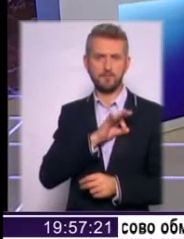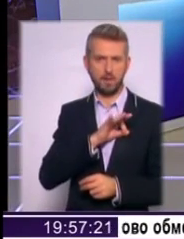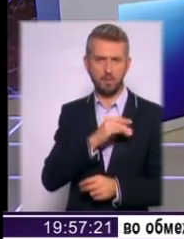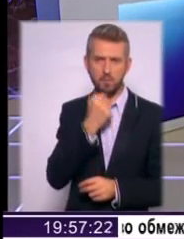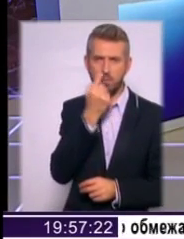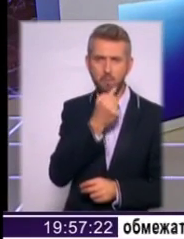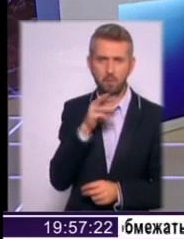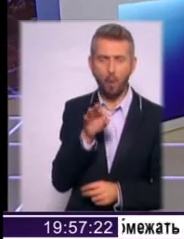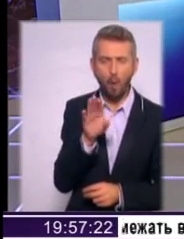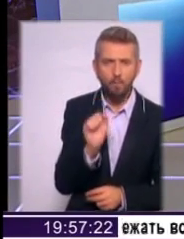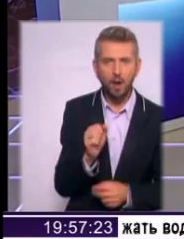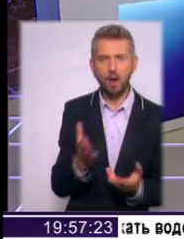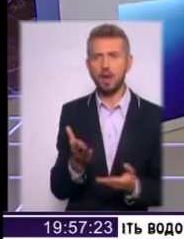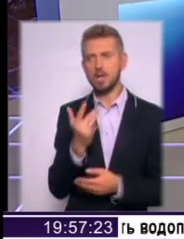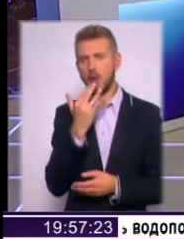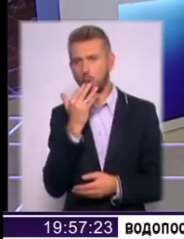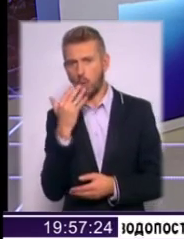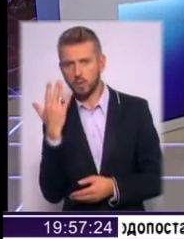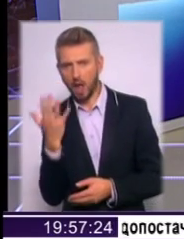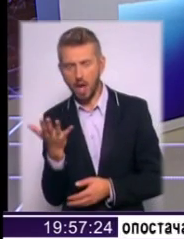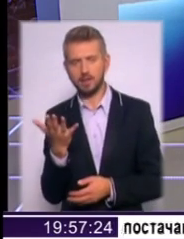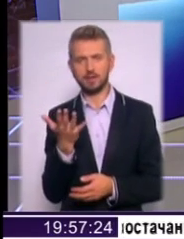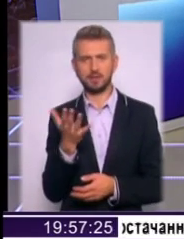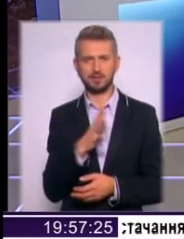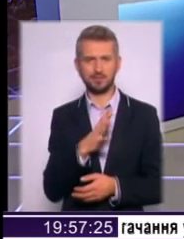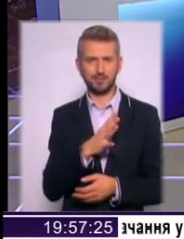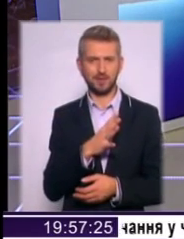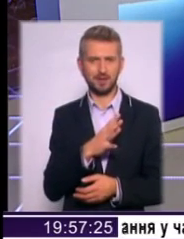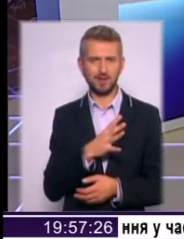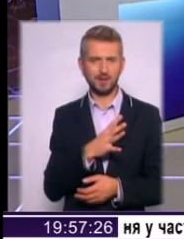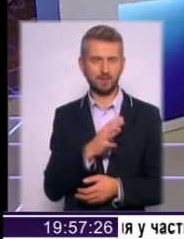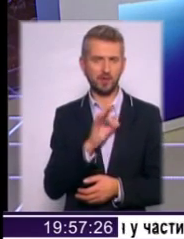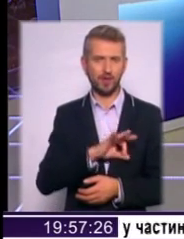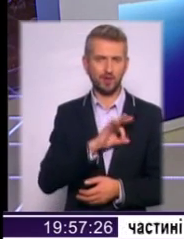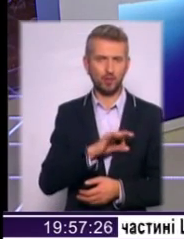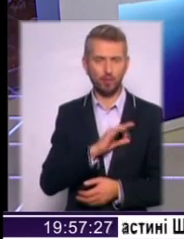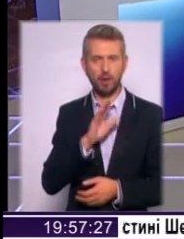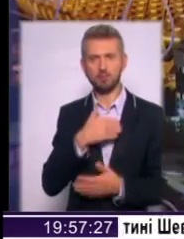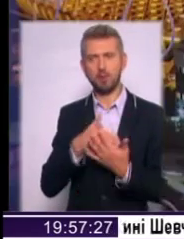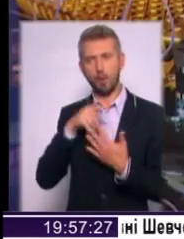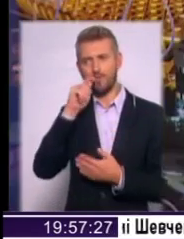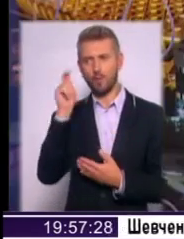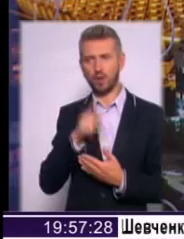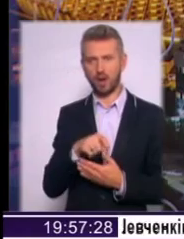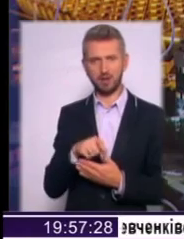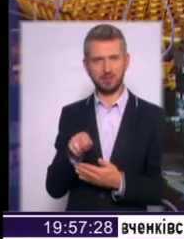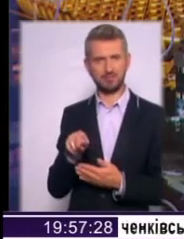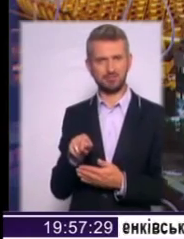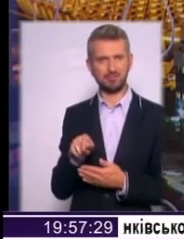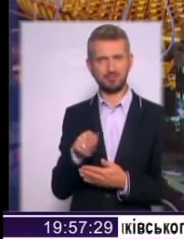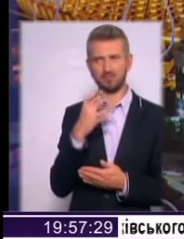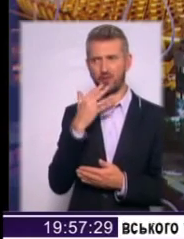питання, національний брали фактор, мовляв, тут в Україні неоднозначно ставляться до представників етнічних там груп,